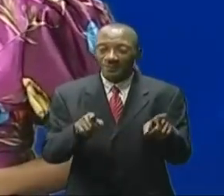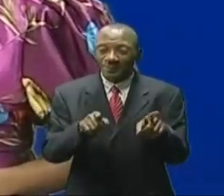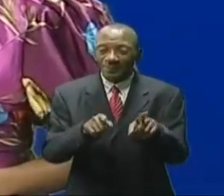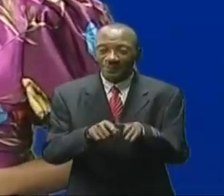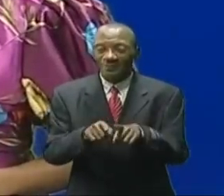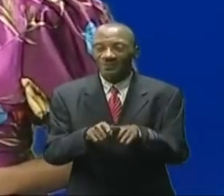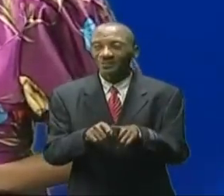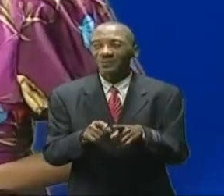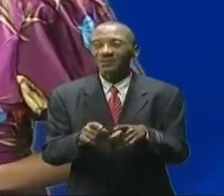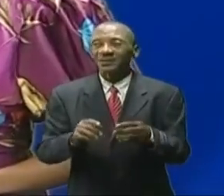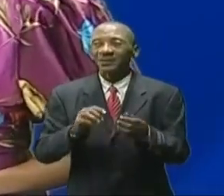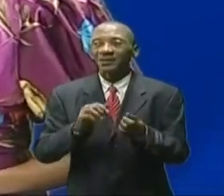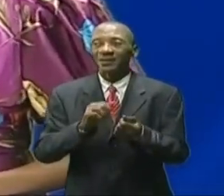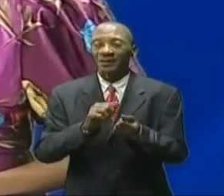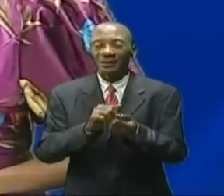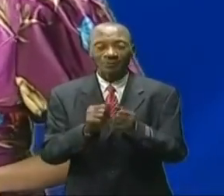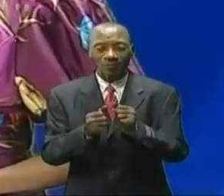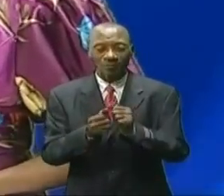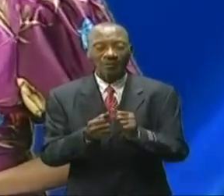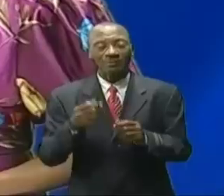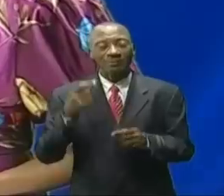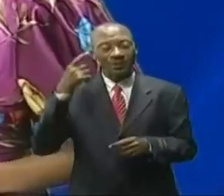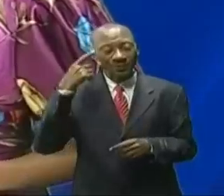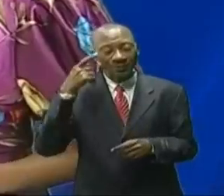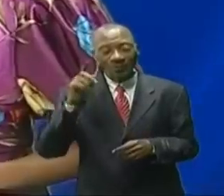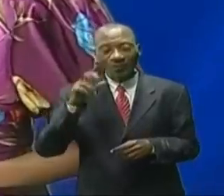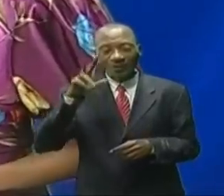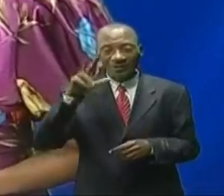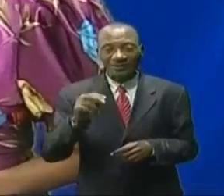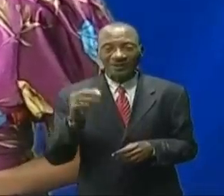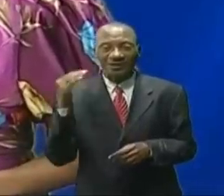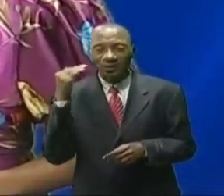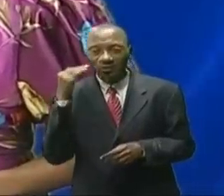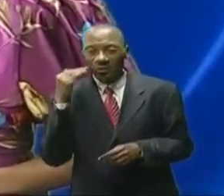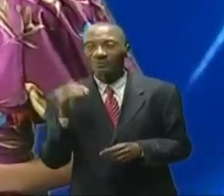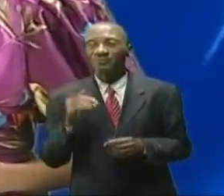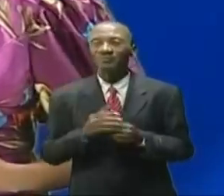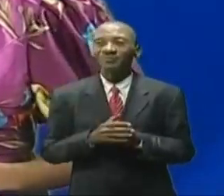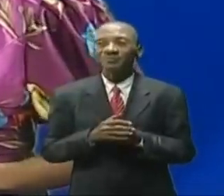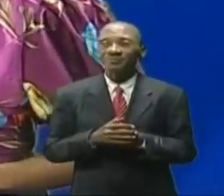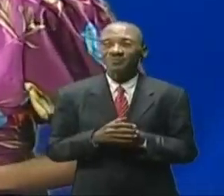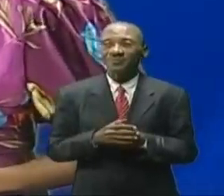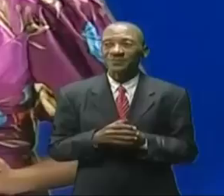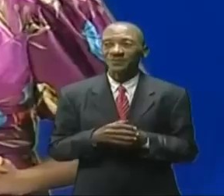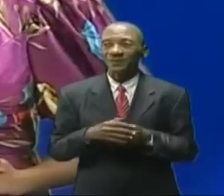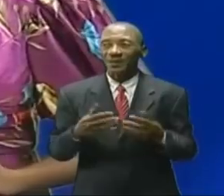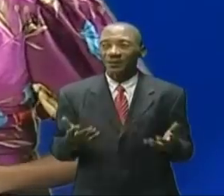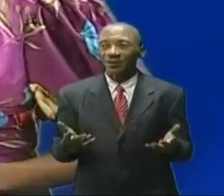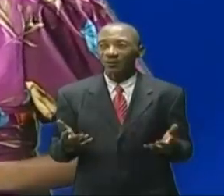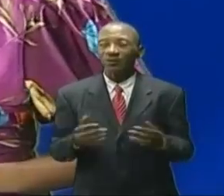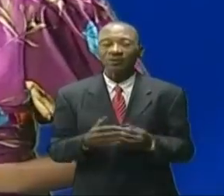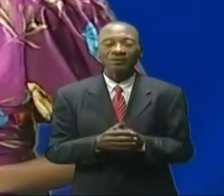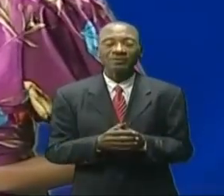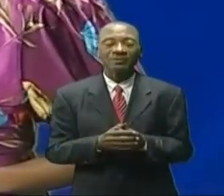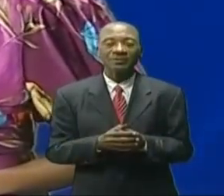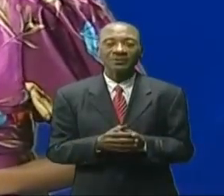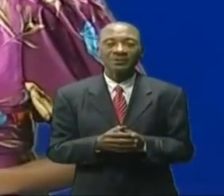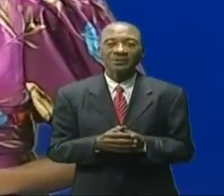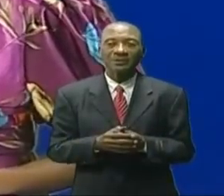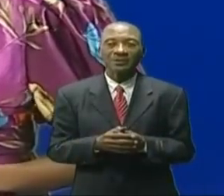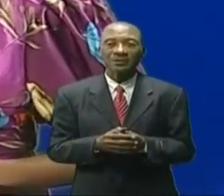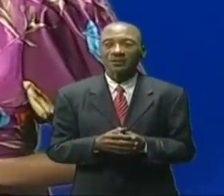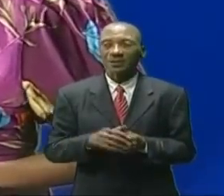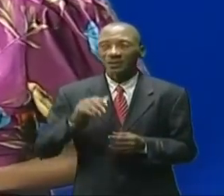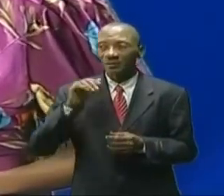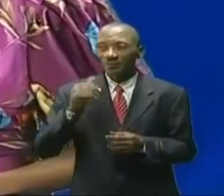de pouvoir aussi critiquer de façon esthétique, voire allégorique, les différentes déficiences sociales et surtout de